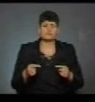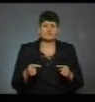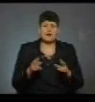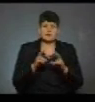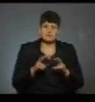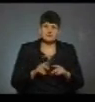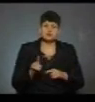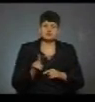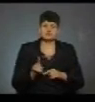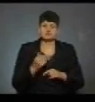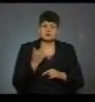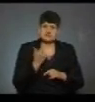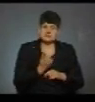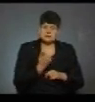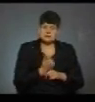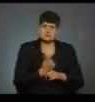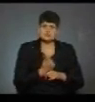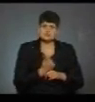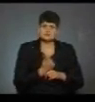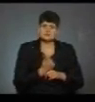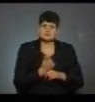аналізу щодо їх